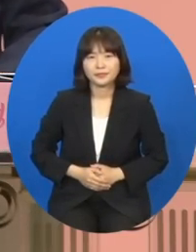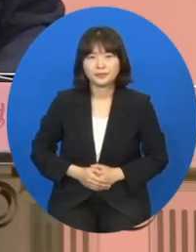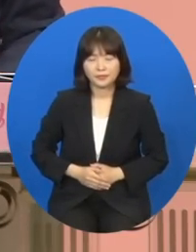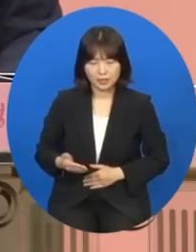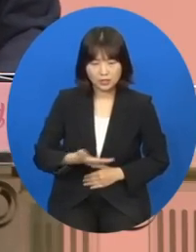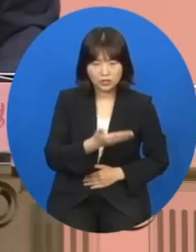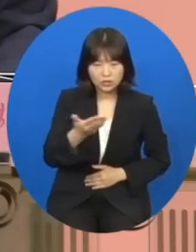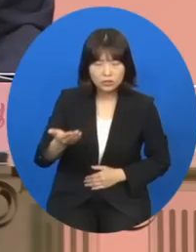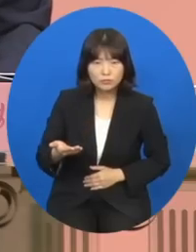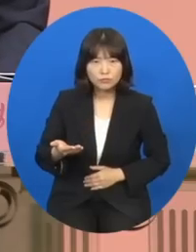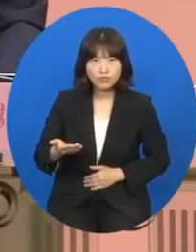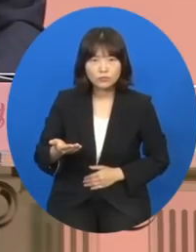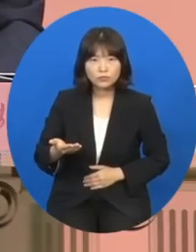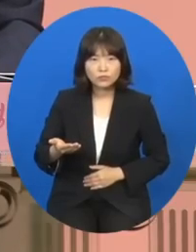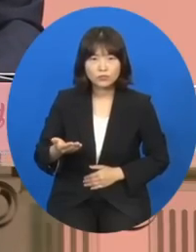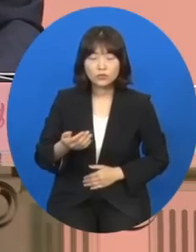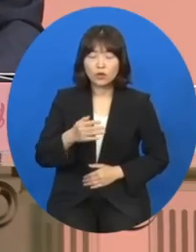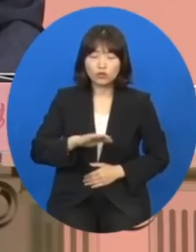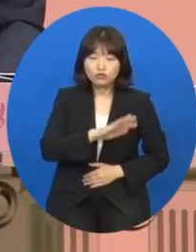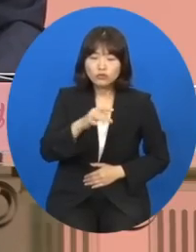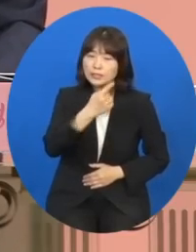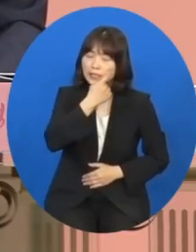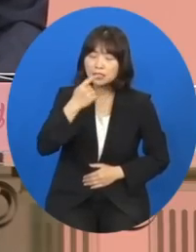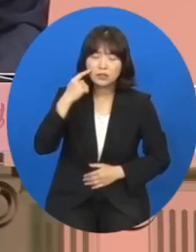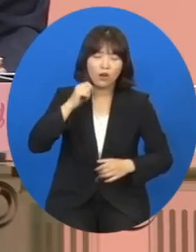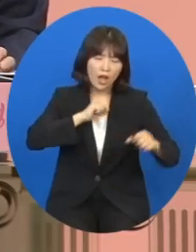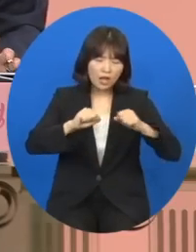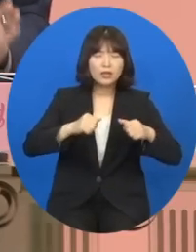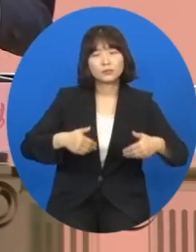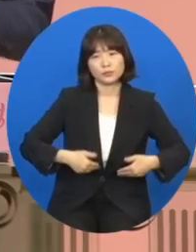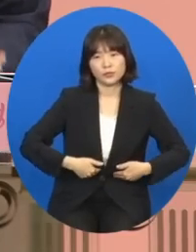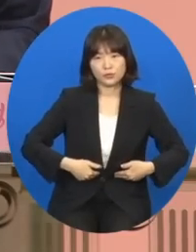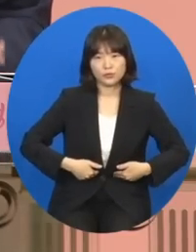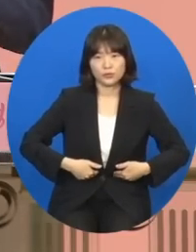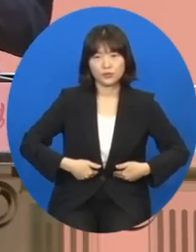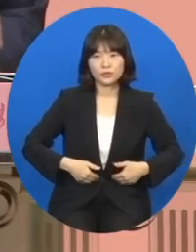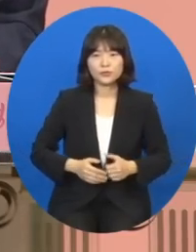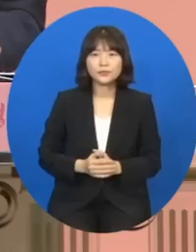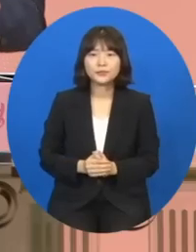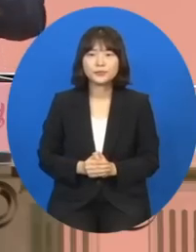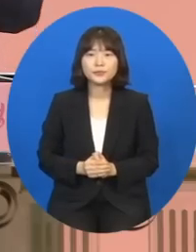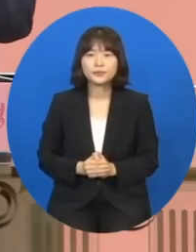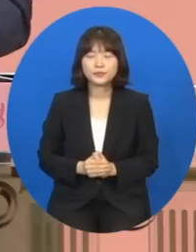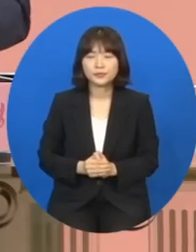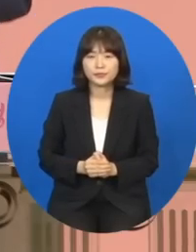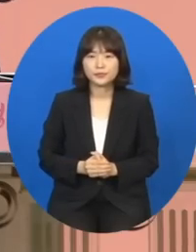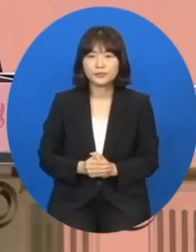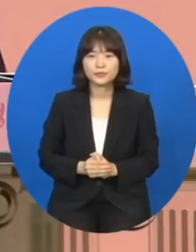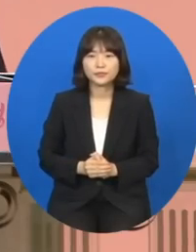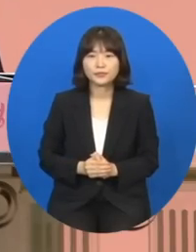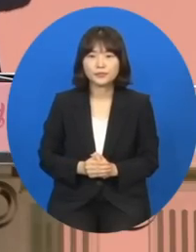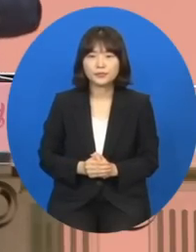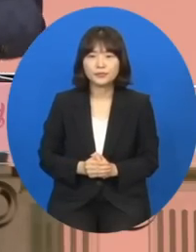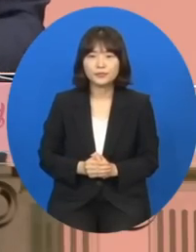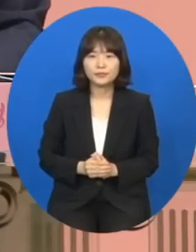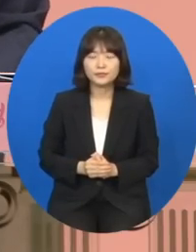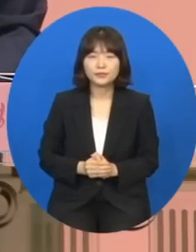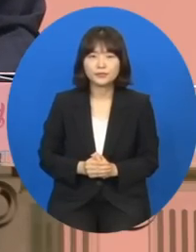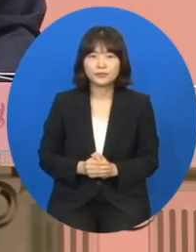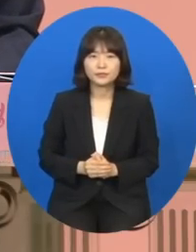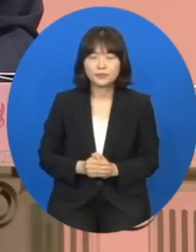여러분 우리의 증거는 행함을 물론 필요합니다 we video of love